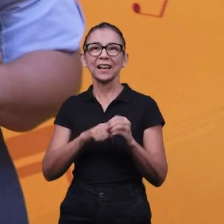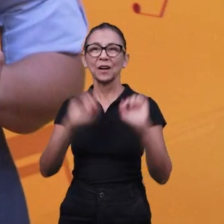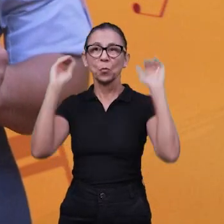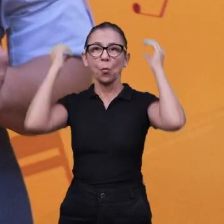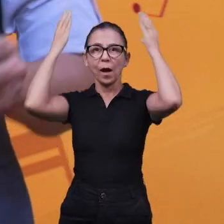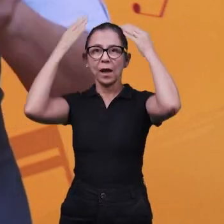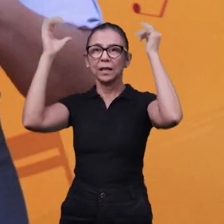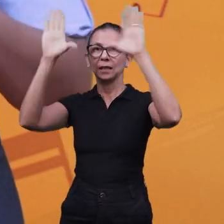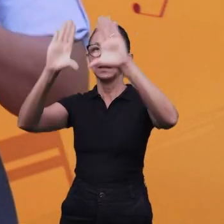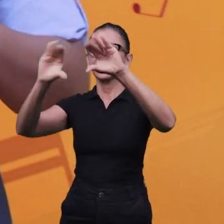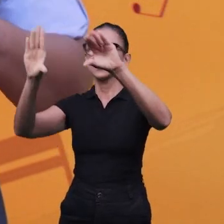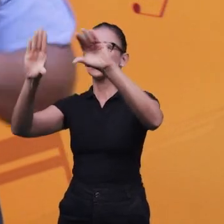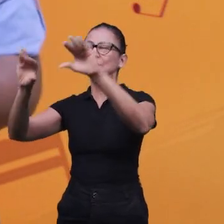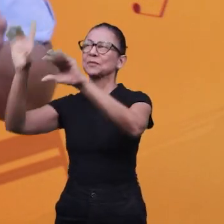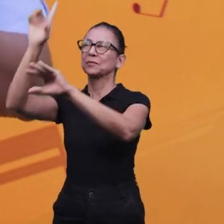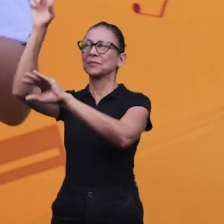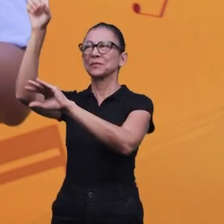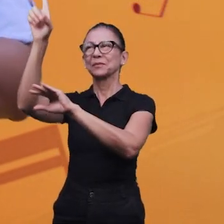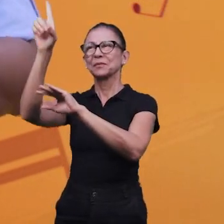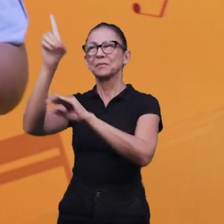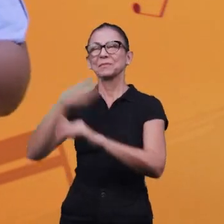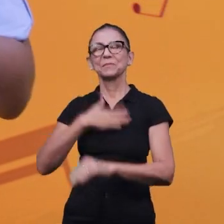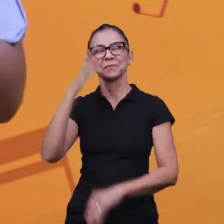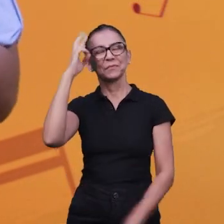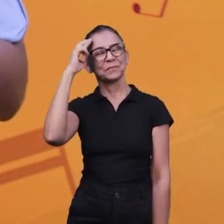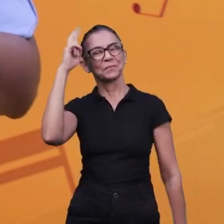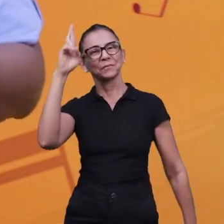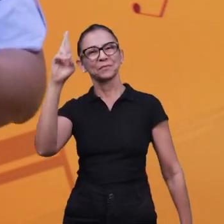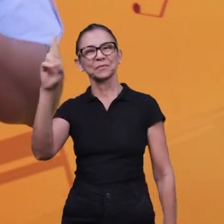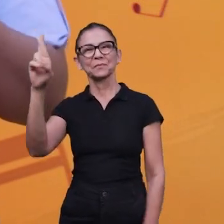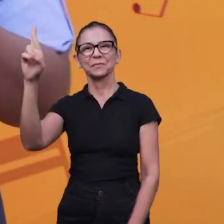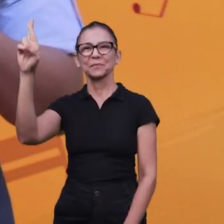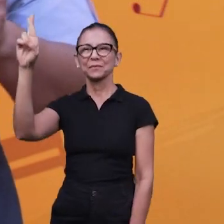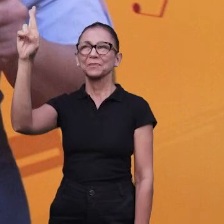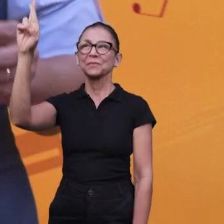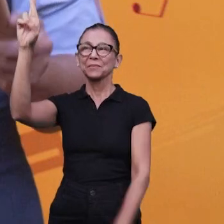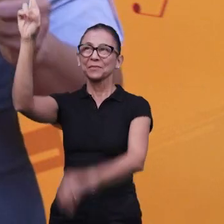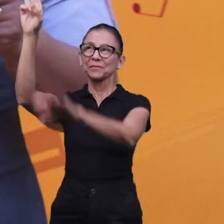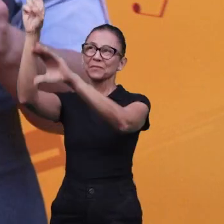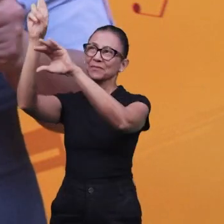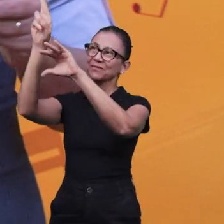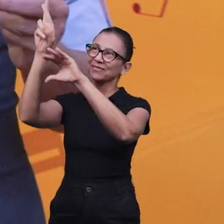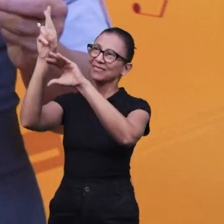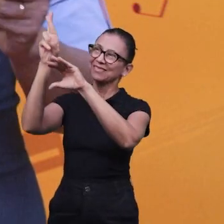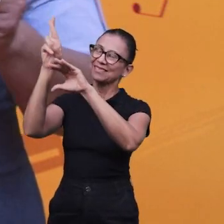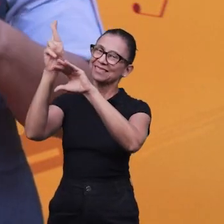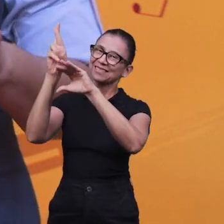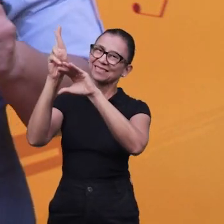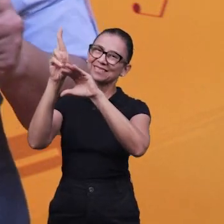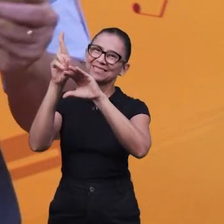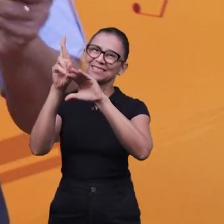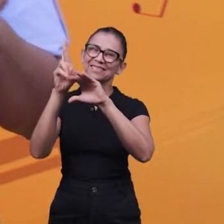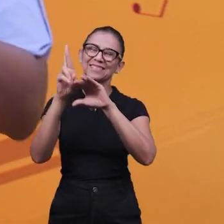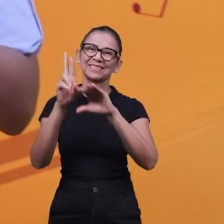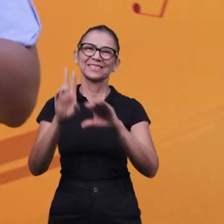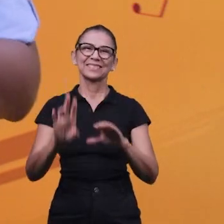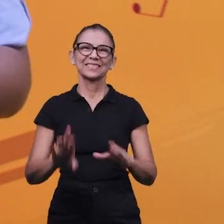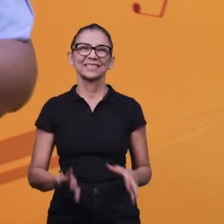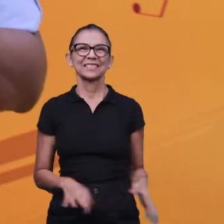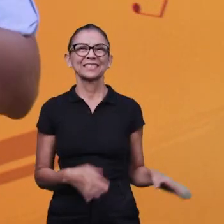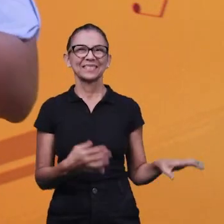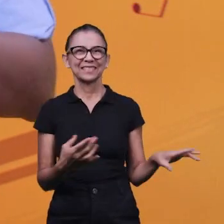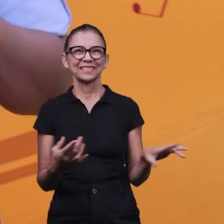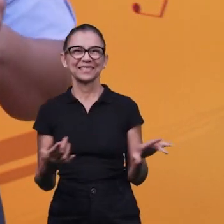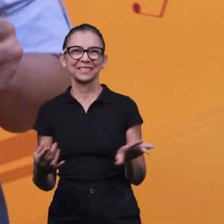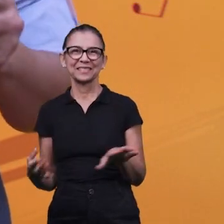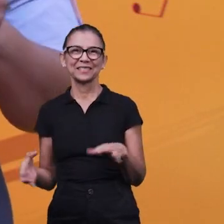Muito em breve o rei vem. Meu Senhor Jesus vem.